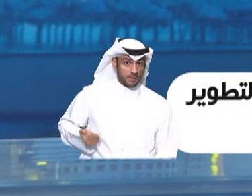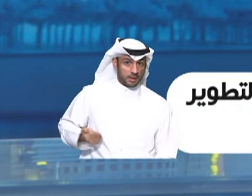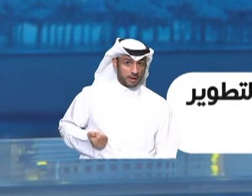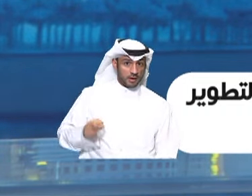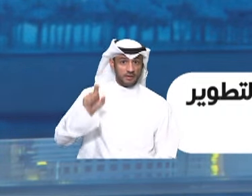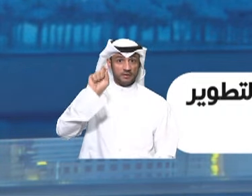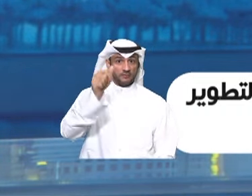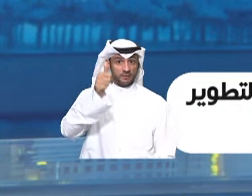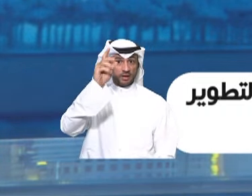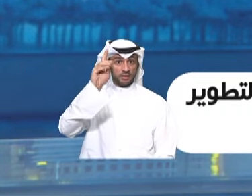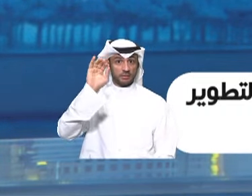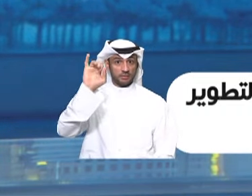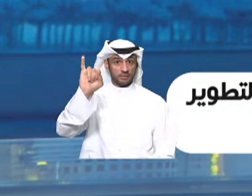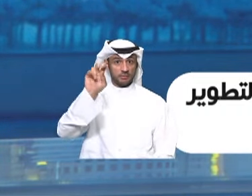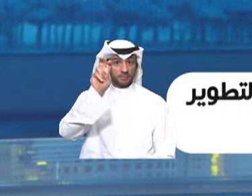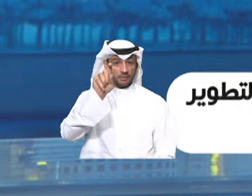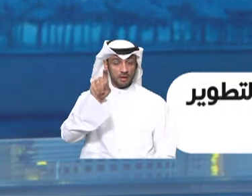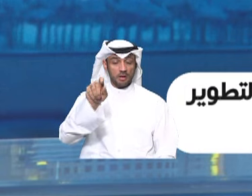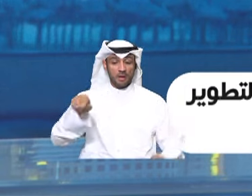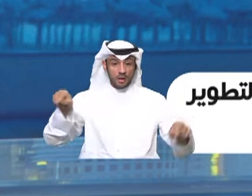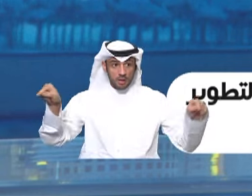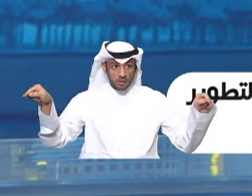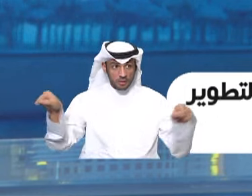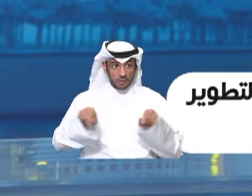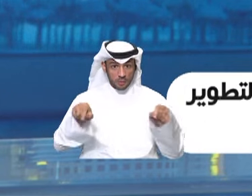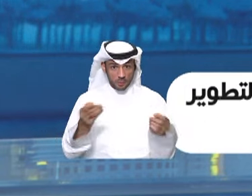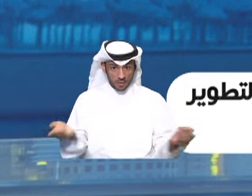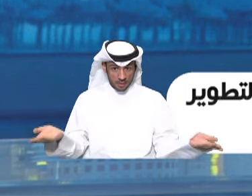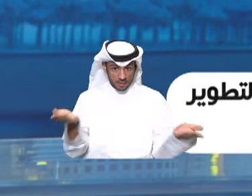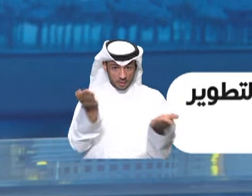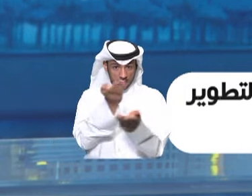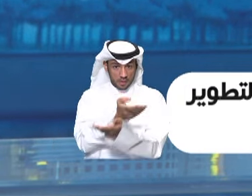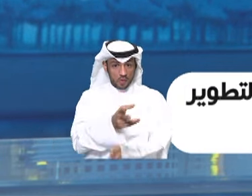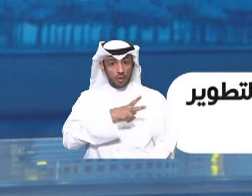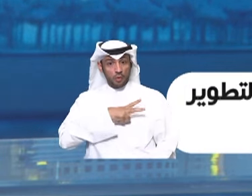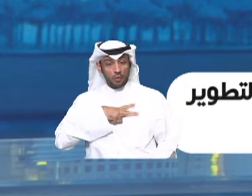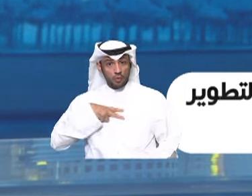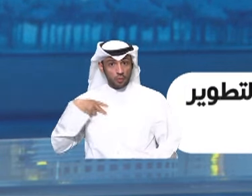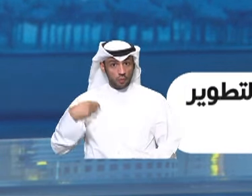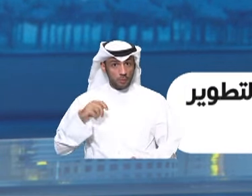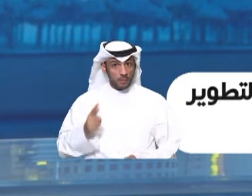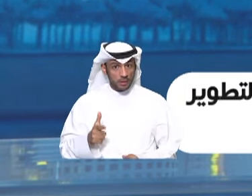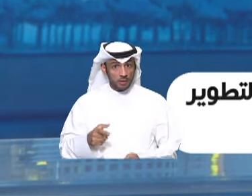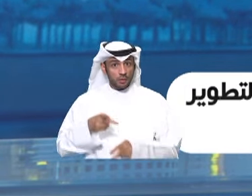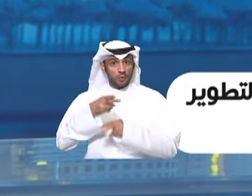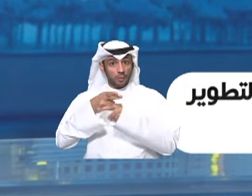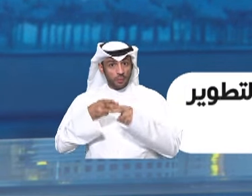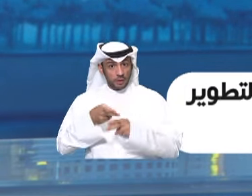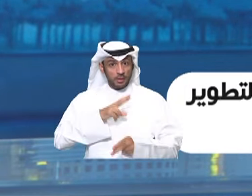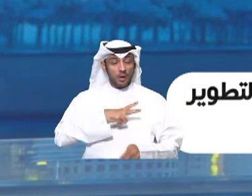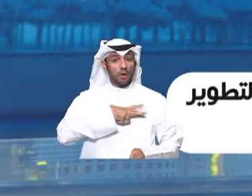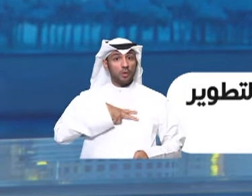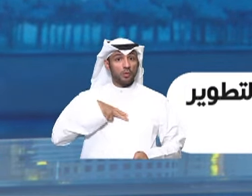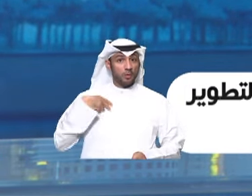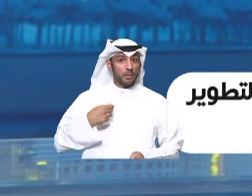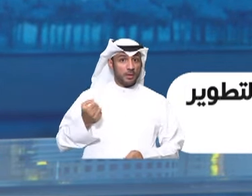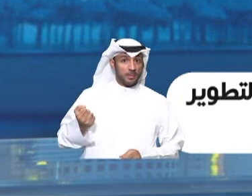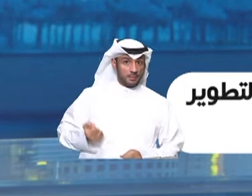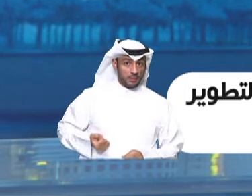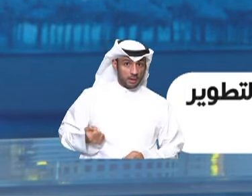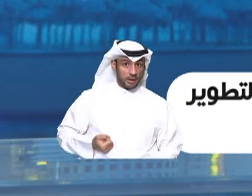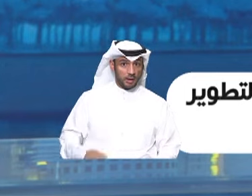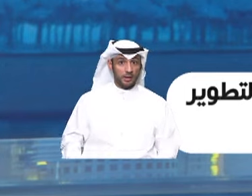لاتفاقية التعاون بالمجال السياحي بين حكومة دولة الكويت وحكومة مملكة البحرين للأعوام